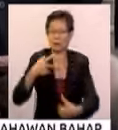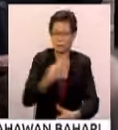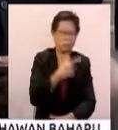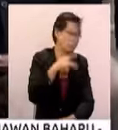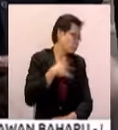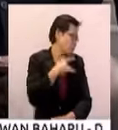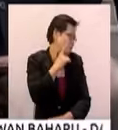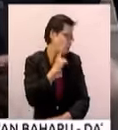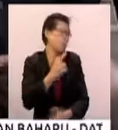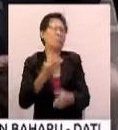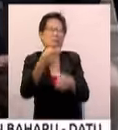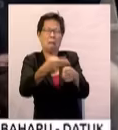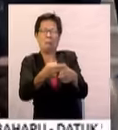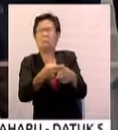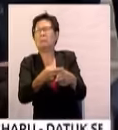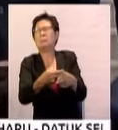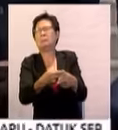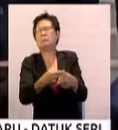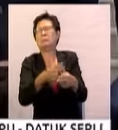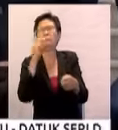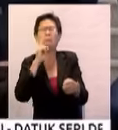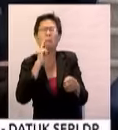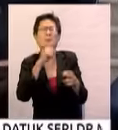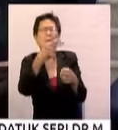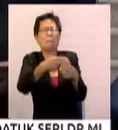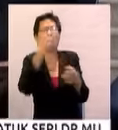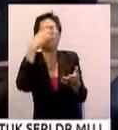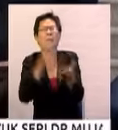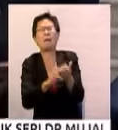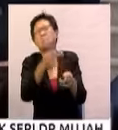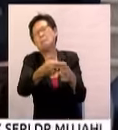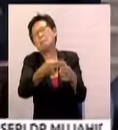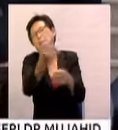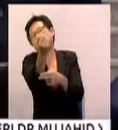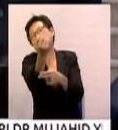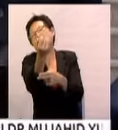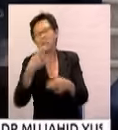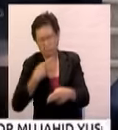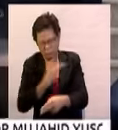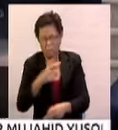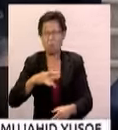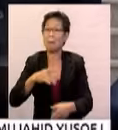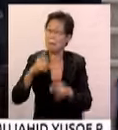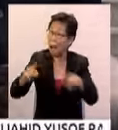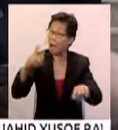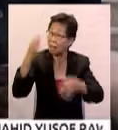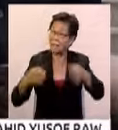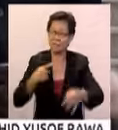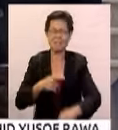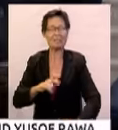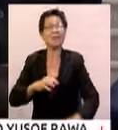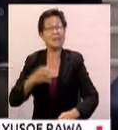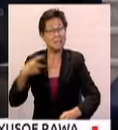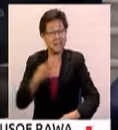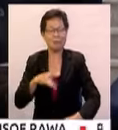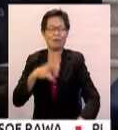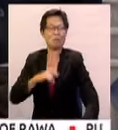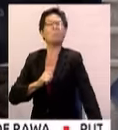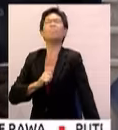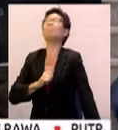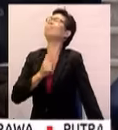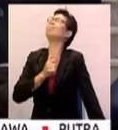diberi nama-nama yang tidak baik. Tetapi kita tentu berasa bangga apabila negara